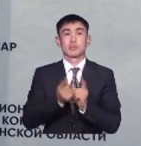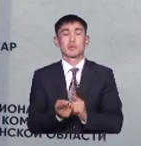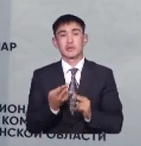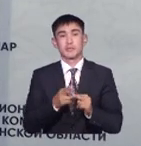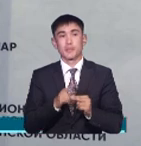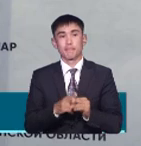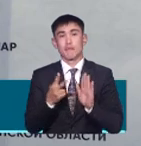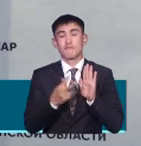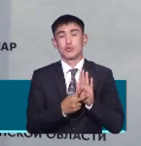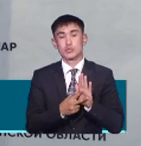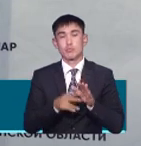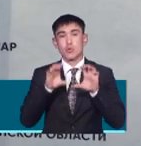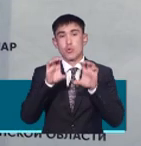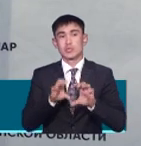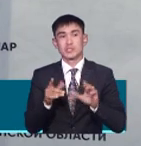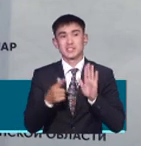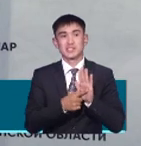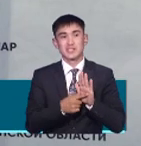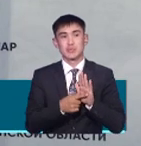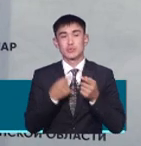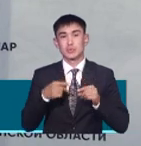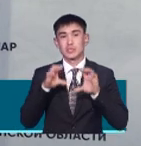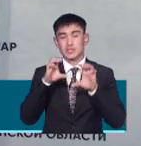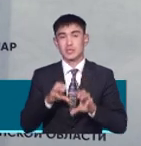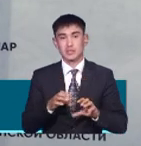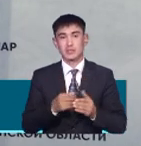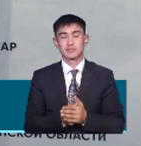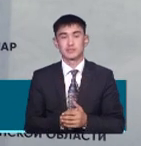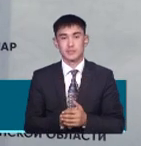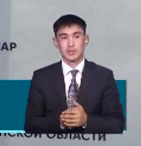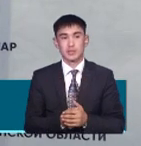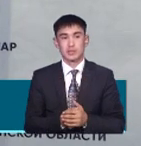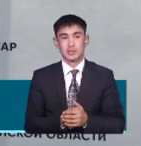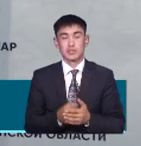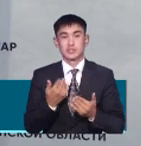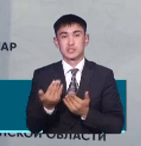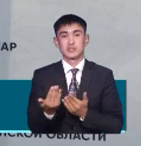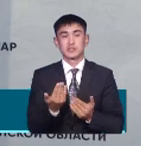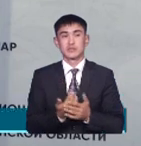Это 8 кодексов и 7 иных законодательных актов в сфере